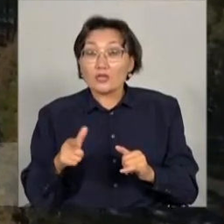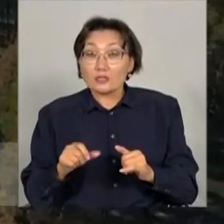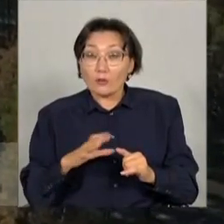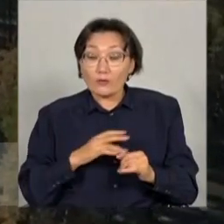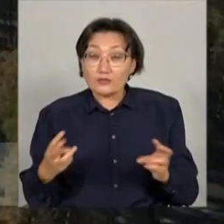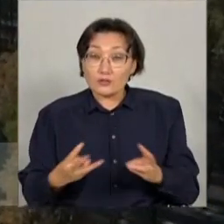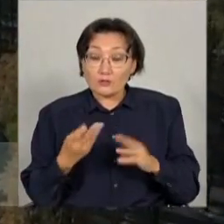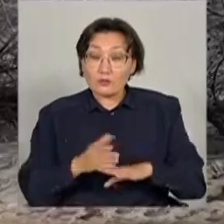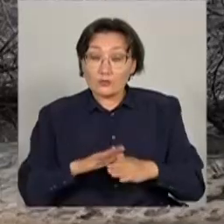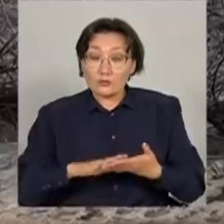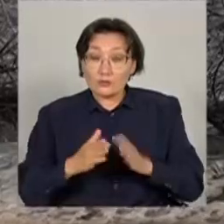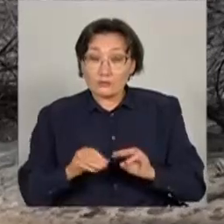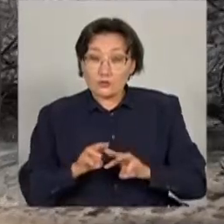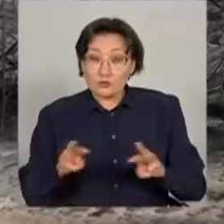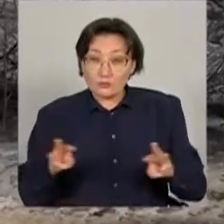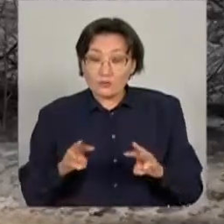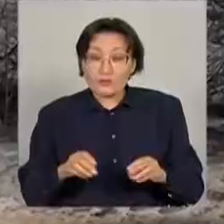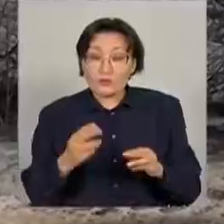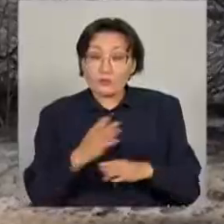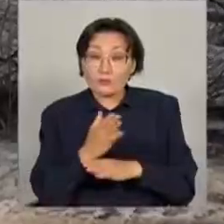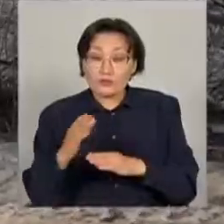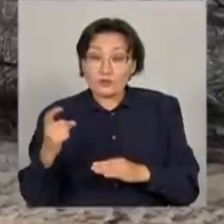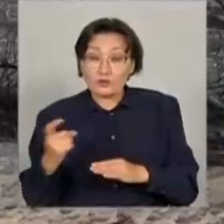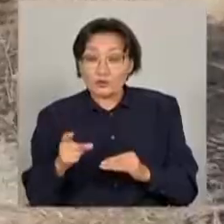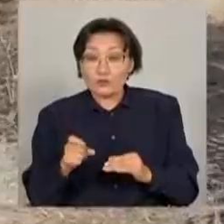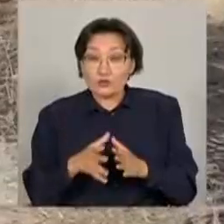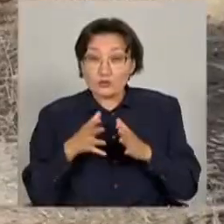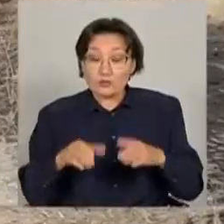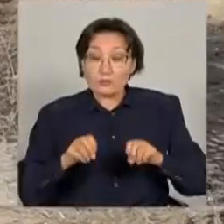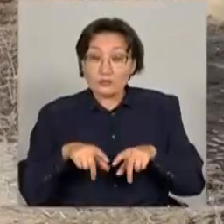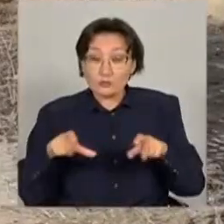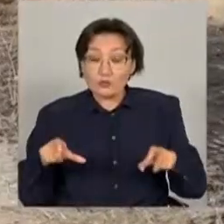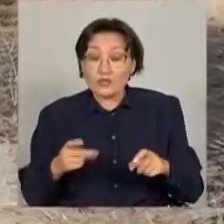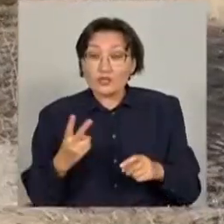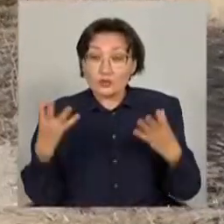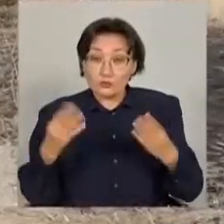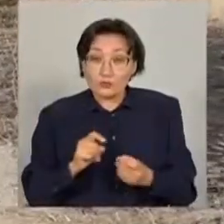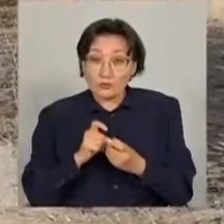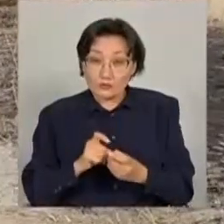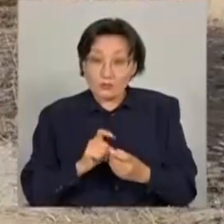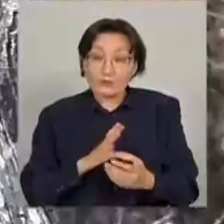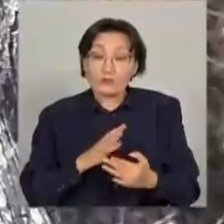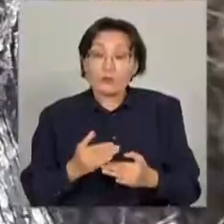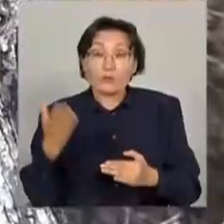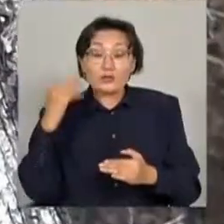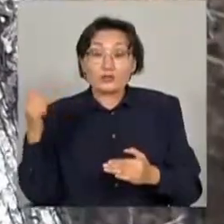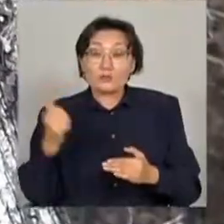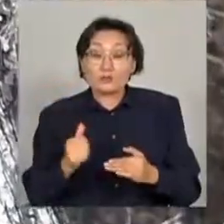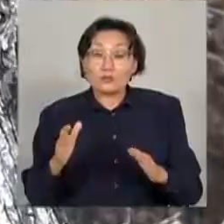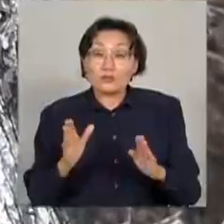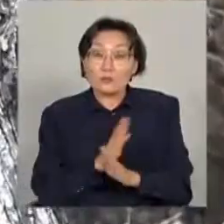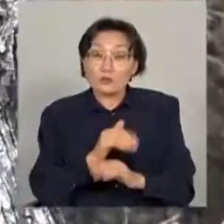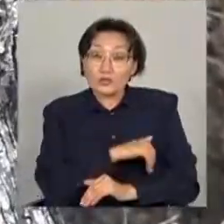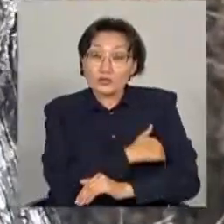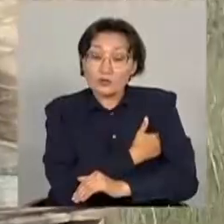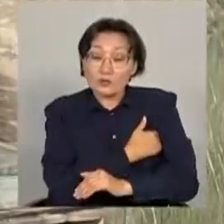Тілсіз жаумен төтенше жағдайлар министрлігі мен орман шаруашылығының 100-ден астам қызметкері 2 күн бойы арпалысты. Өткен аптада ауа